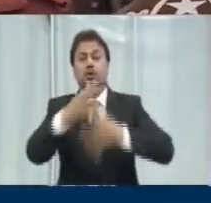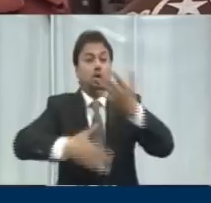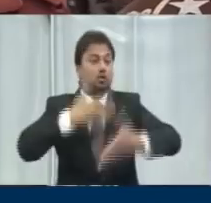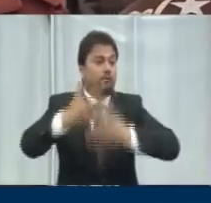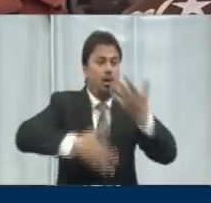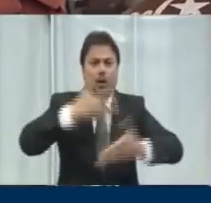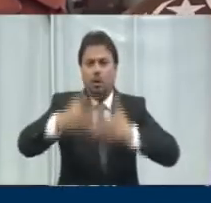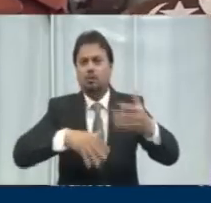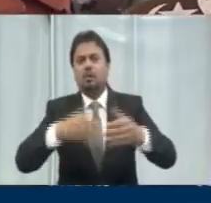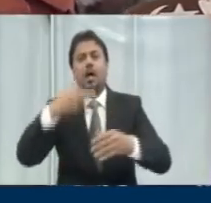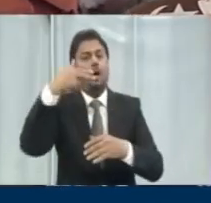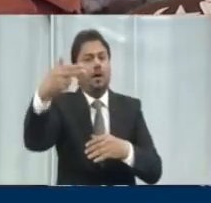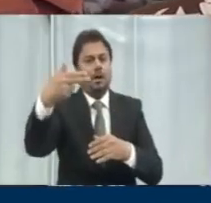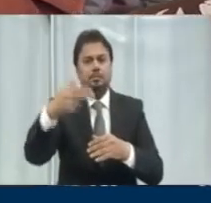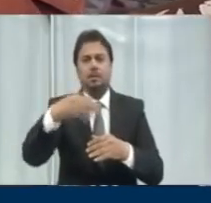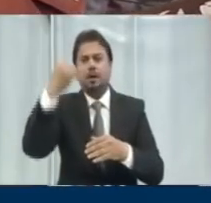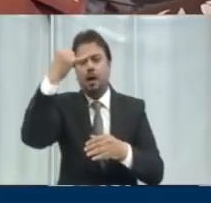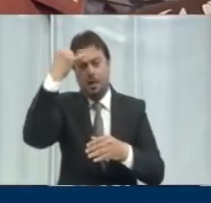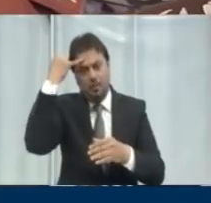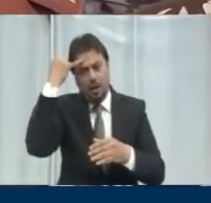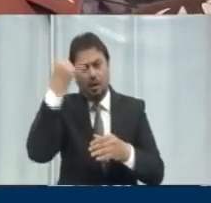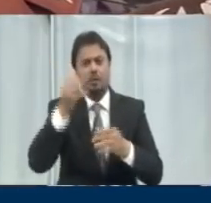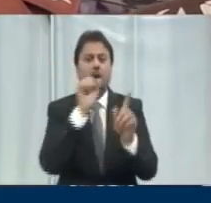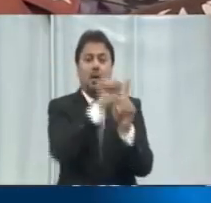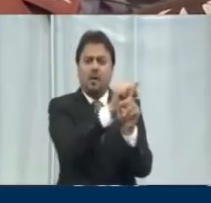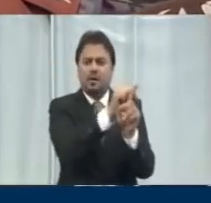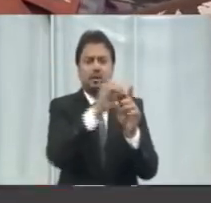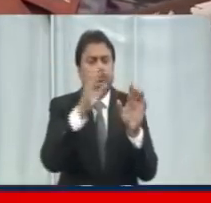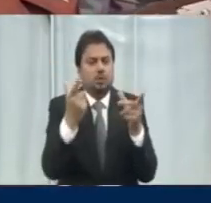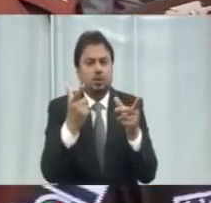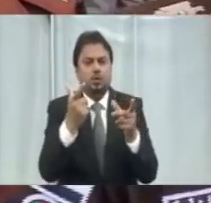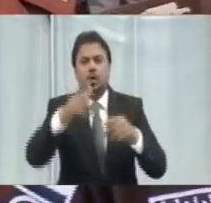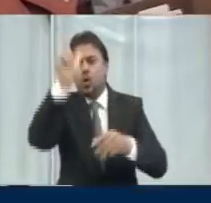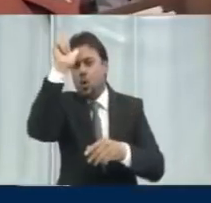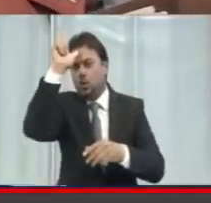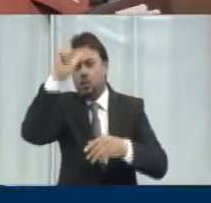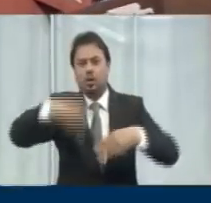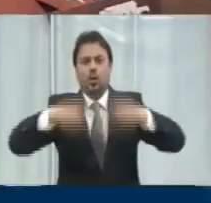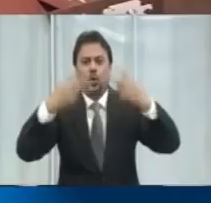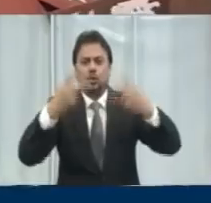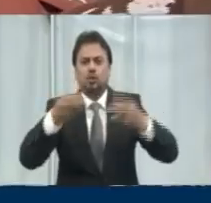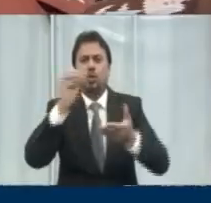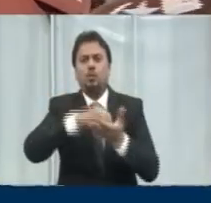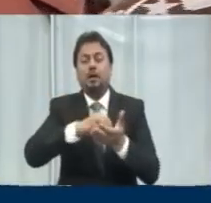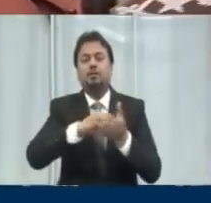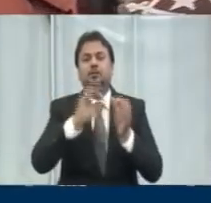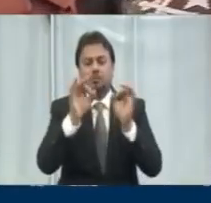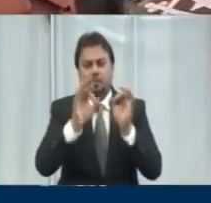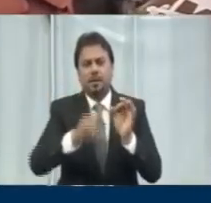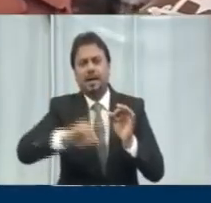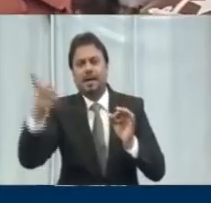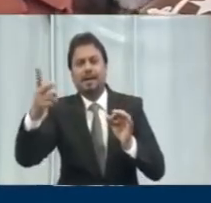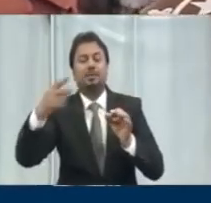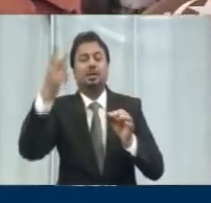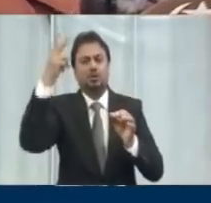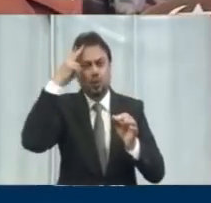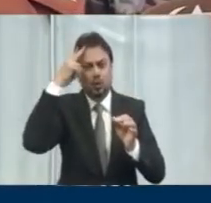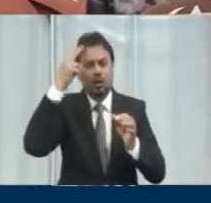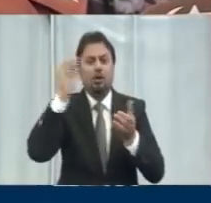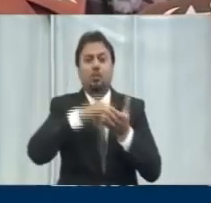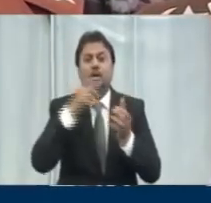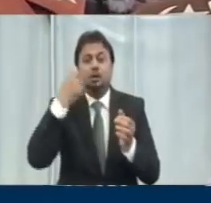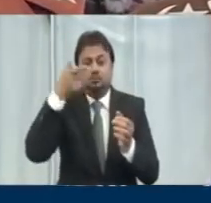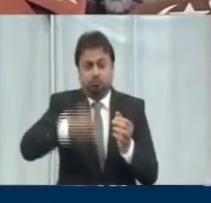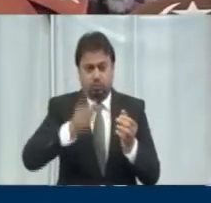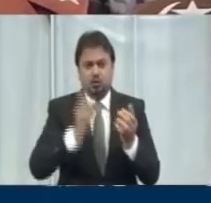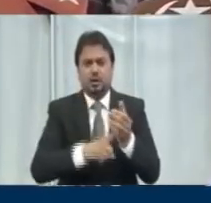الحدودية الغربية على محافظة الأنبار، وخصوصا منفذ أطرابيل الحدود ومنفذ عرعر الحدودي، وبالتأكيد القائم